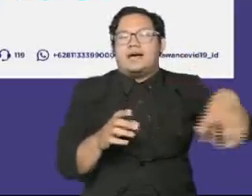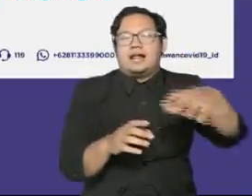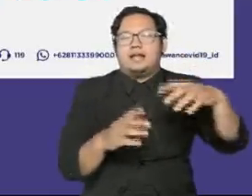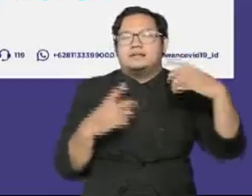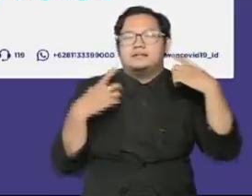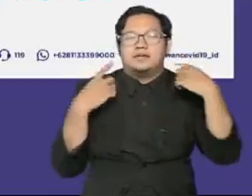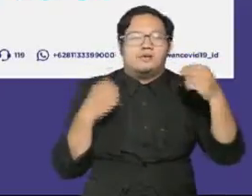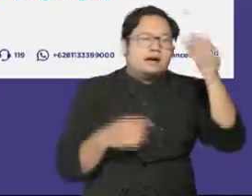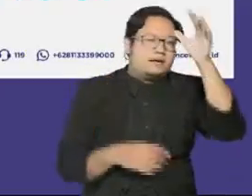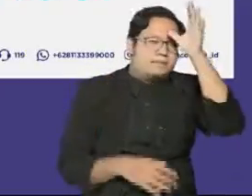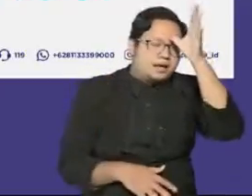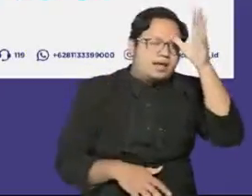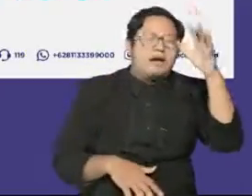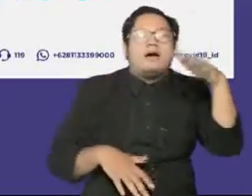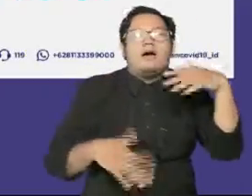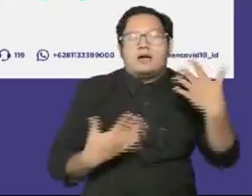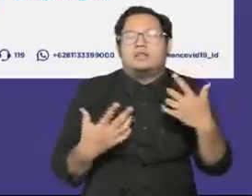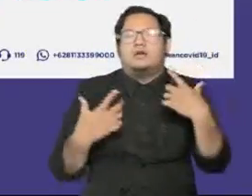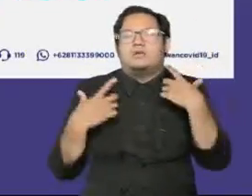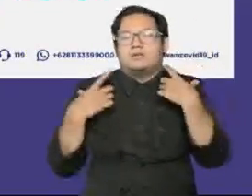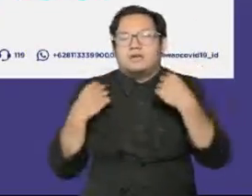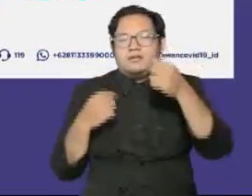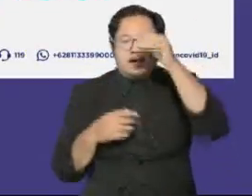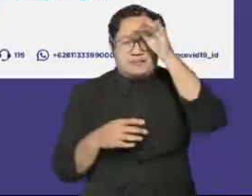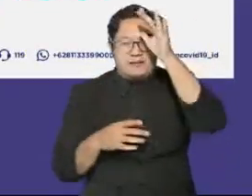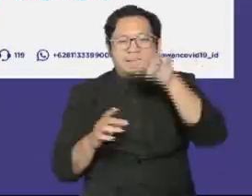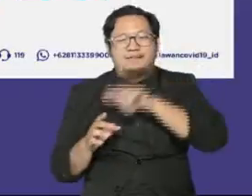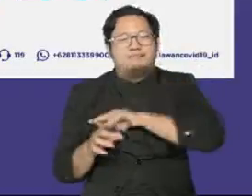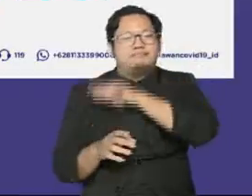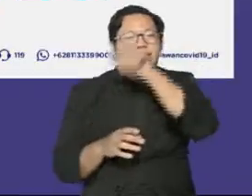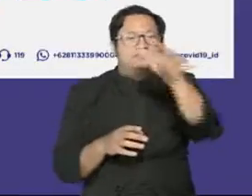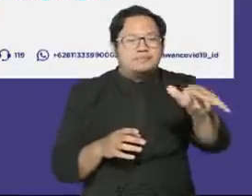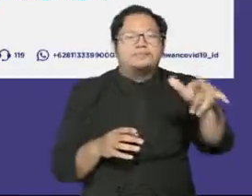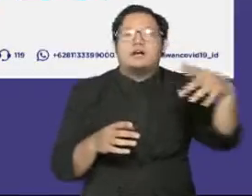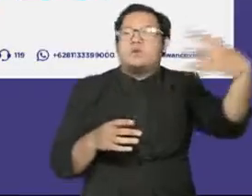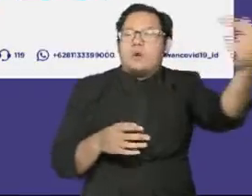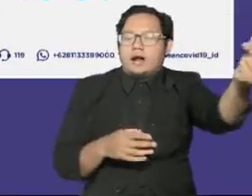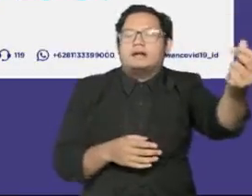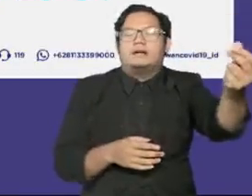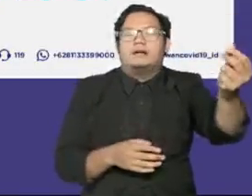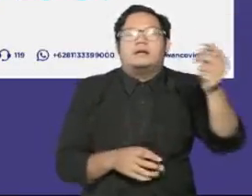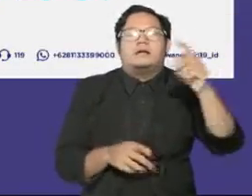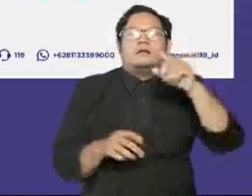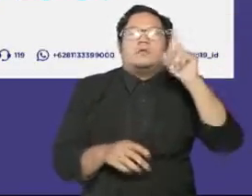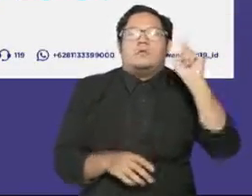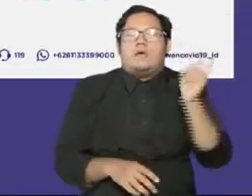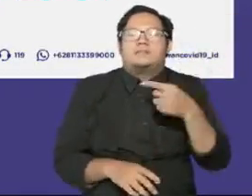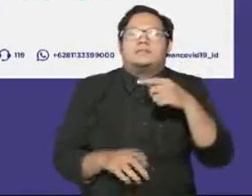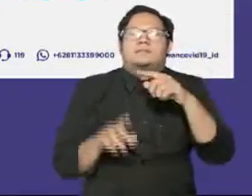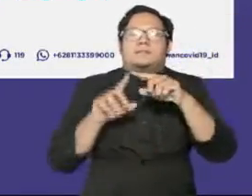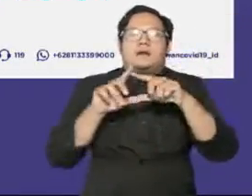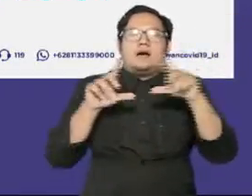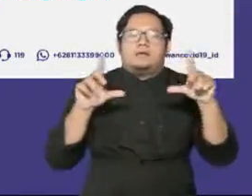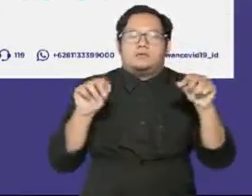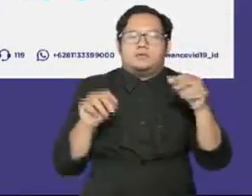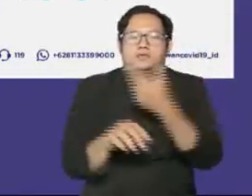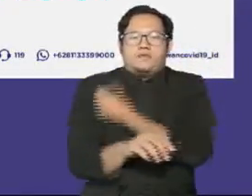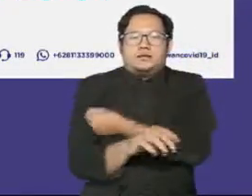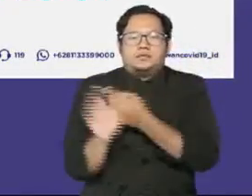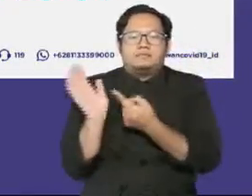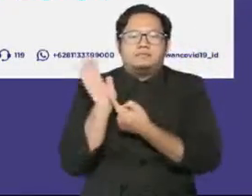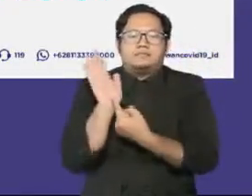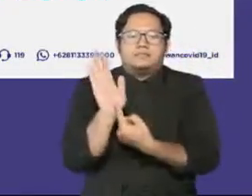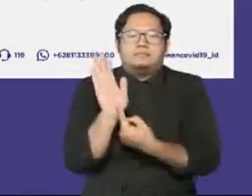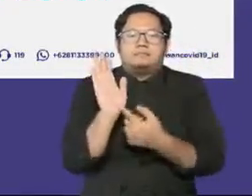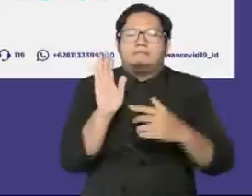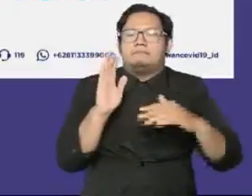maupun dari Pulau Jawa Bali ke daerah non Jawa Bali wajib menunjukkan kartu vaksin minimal dosis